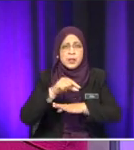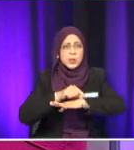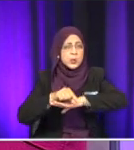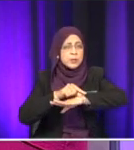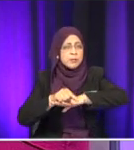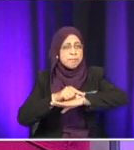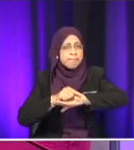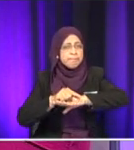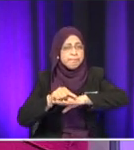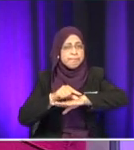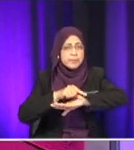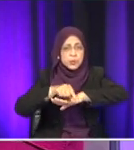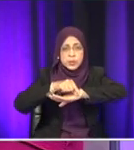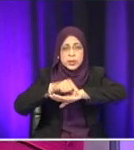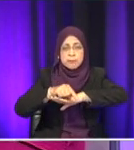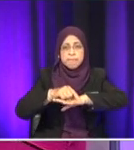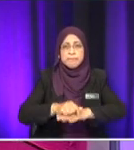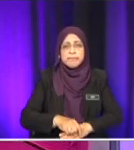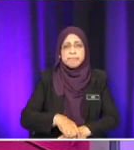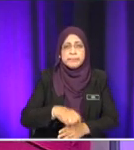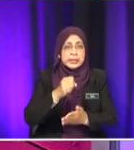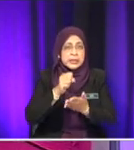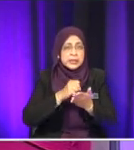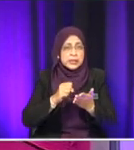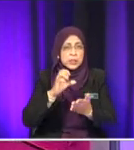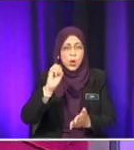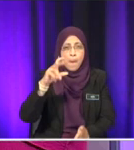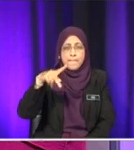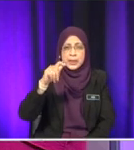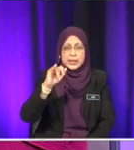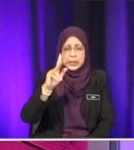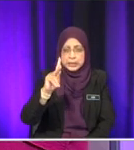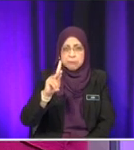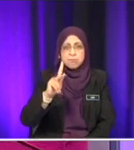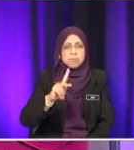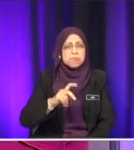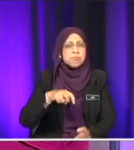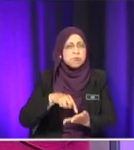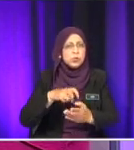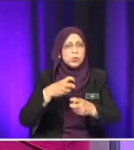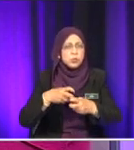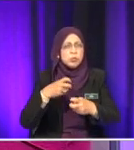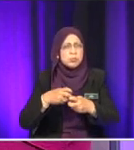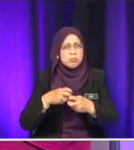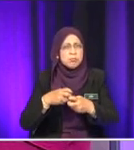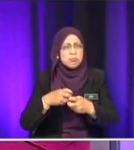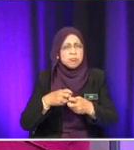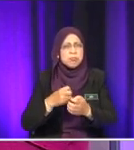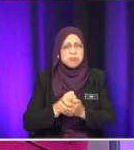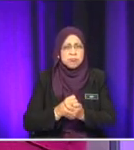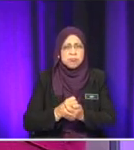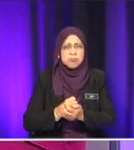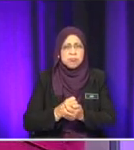aliran eh seni eh off atau Seni opting ini Oke dia boleh menilai